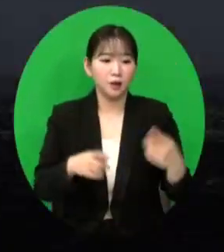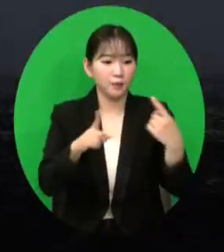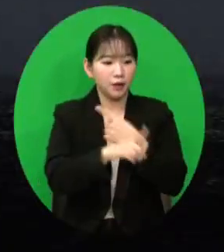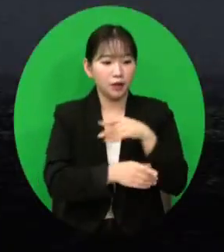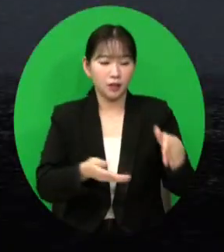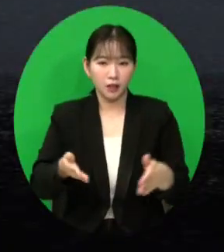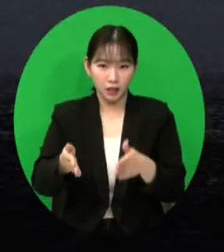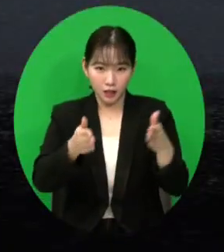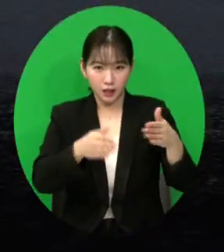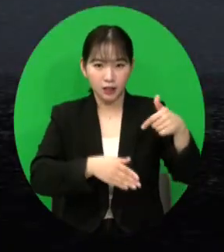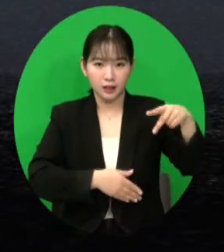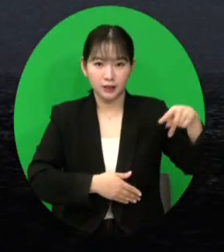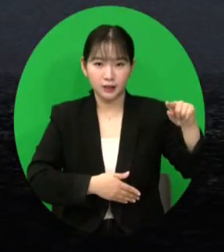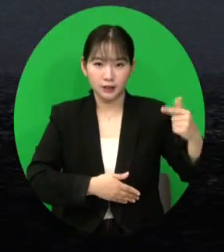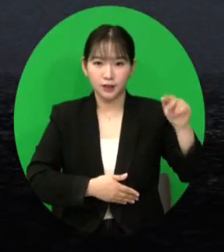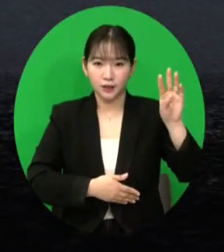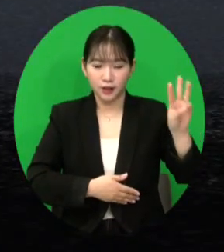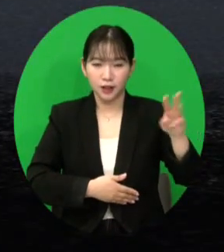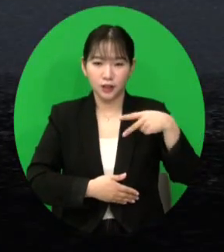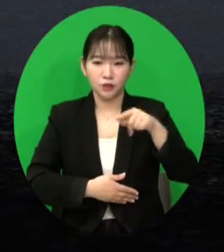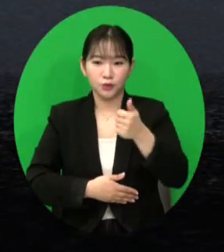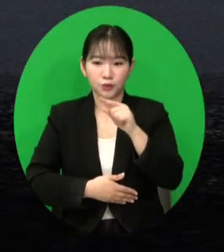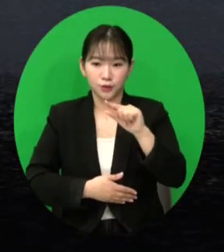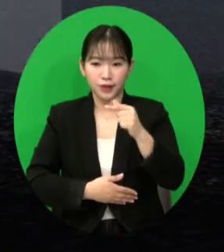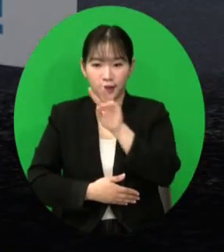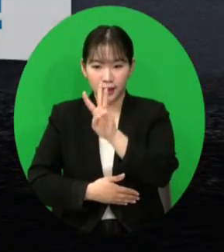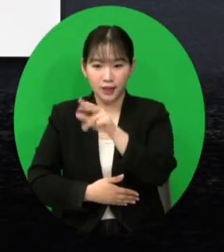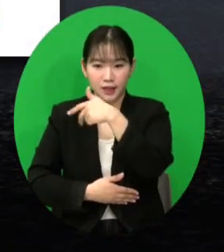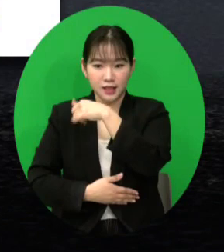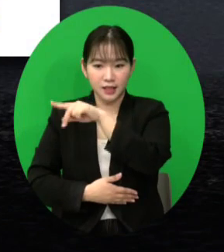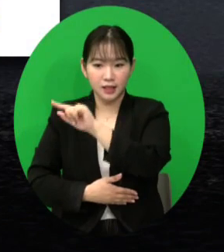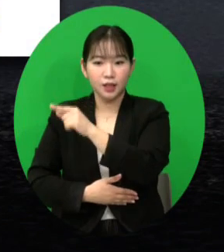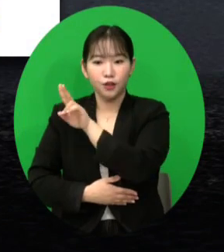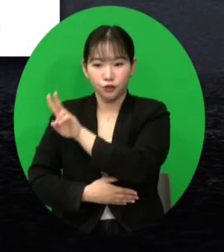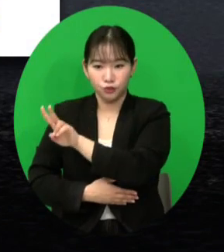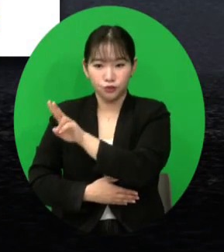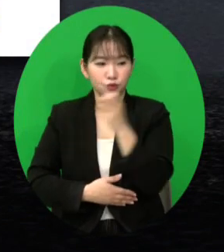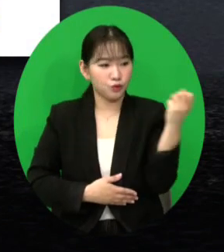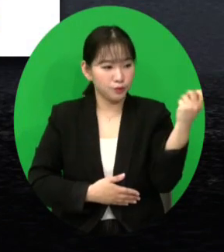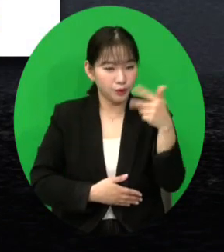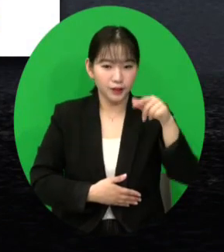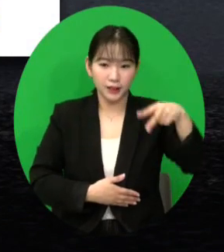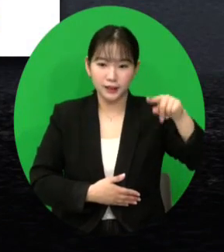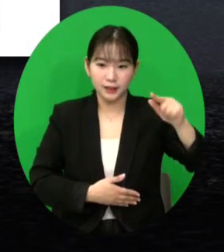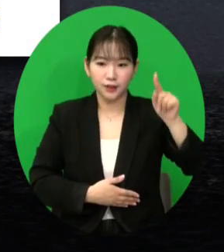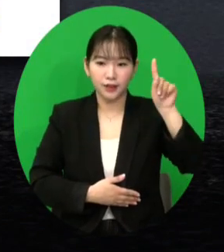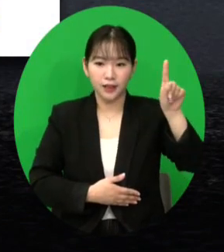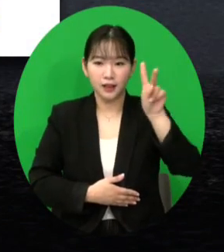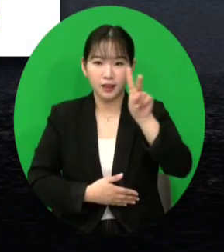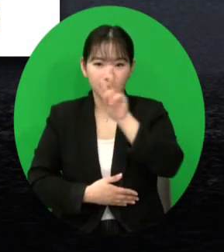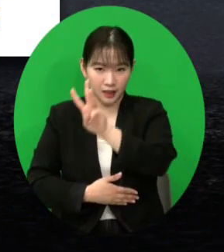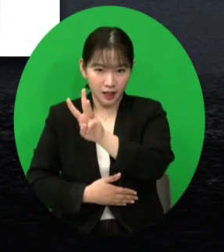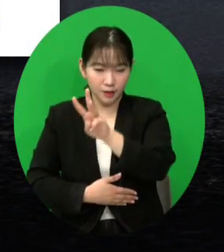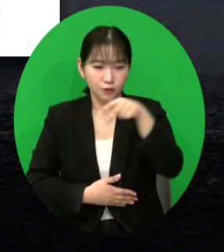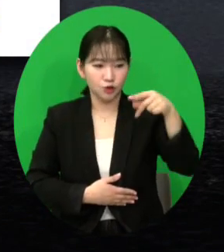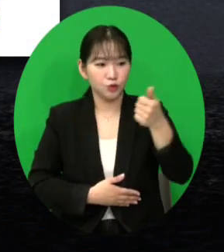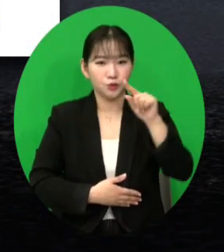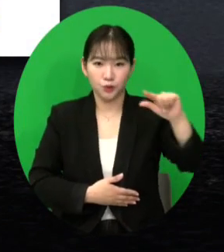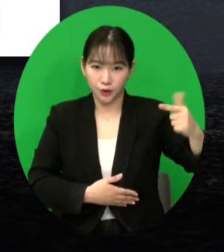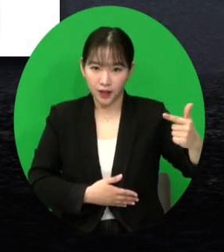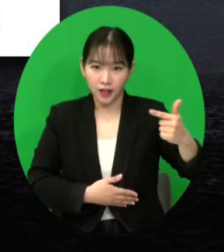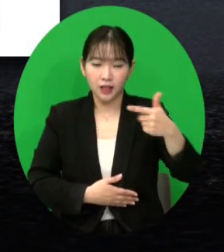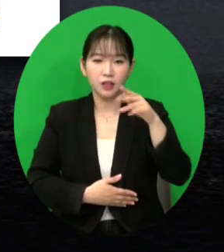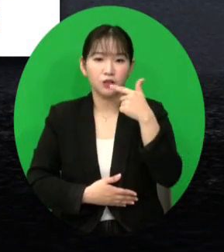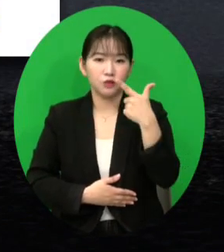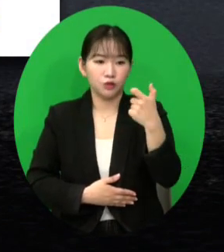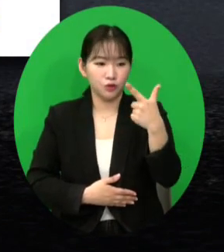변경된 노선은 간선 3개와 순환 3개, 지선 2개고 노선 번호는 간선이 1, 2, 3번, 순환은